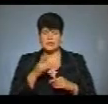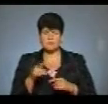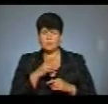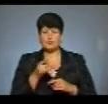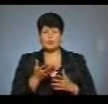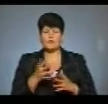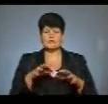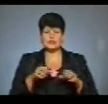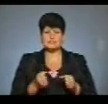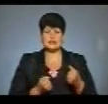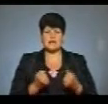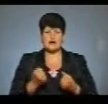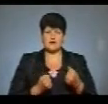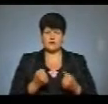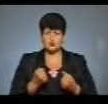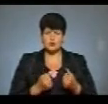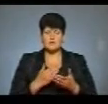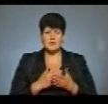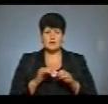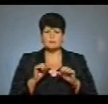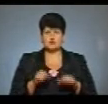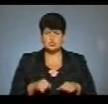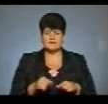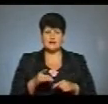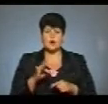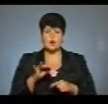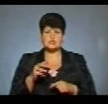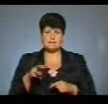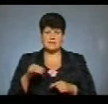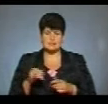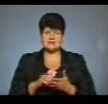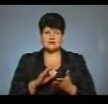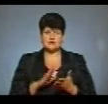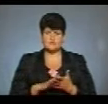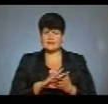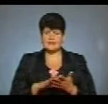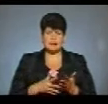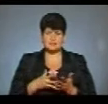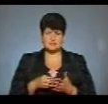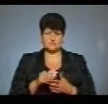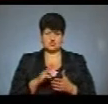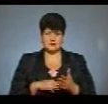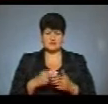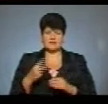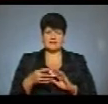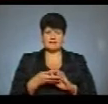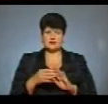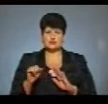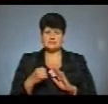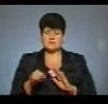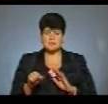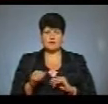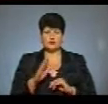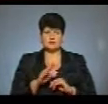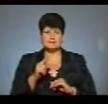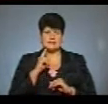якого власники авто з іноземною реєстрацією мали можливість їх розмитнити та зареєструвати, не сплачуючи штрафу. 29 серпня президент